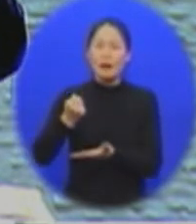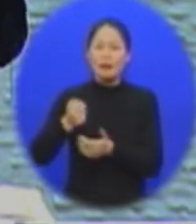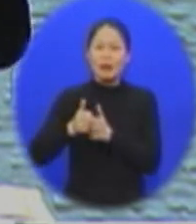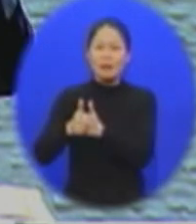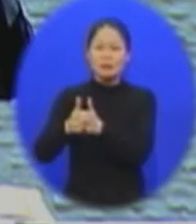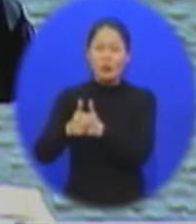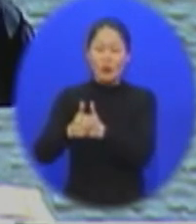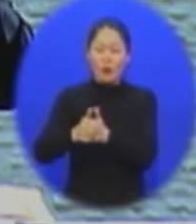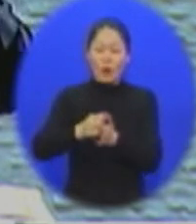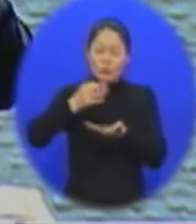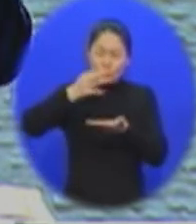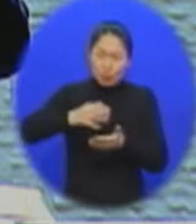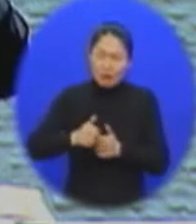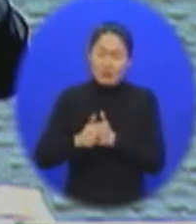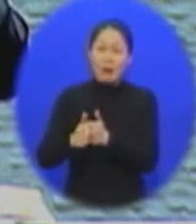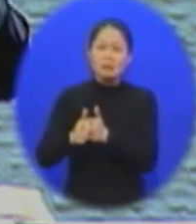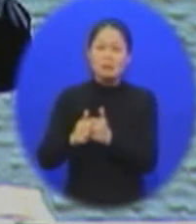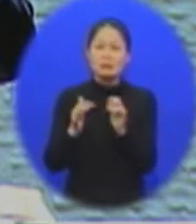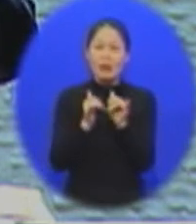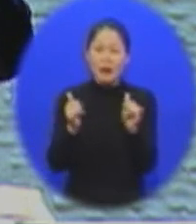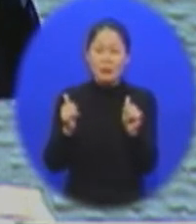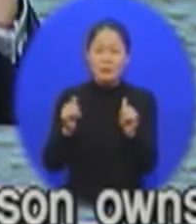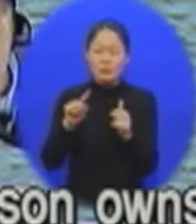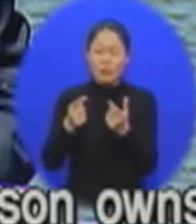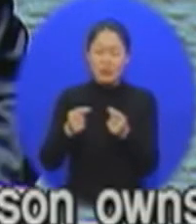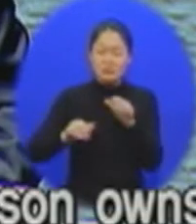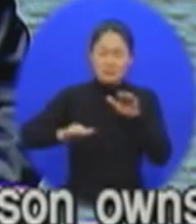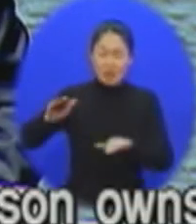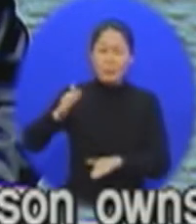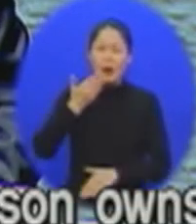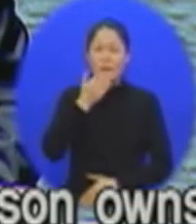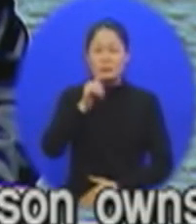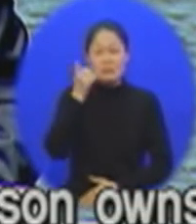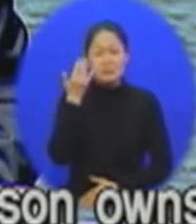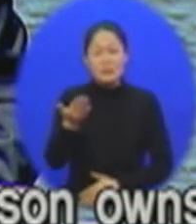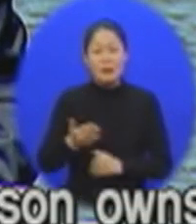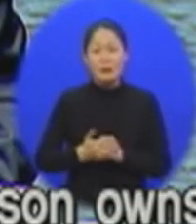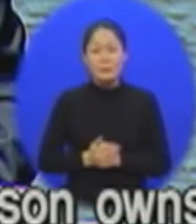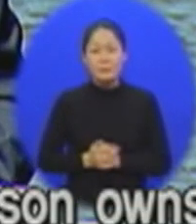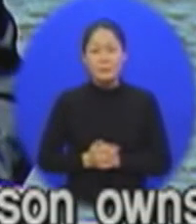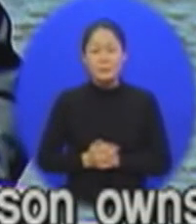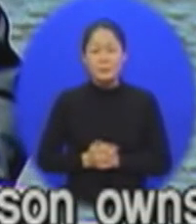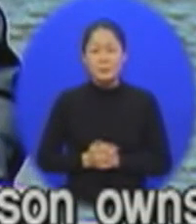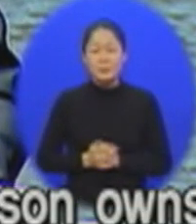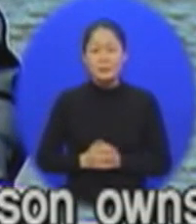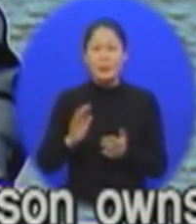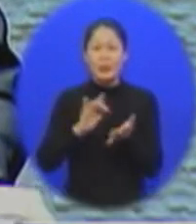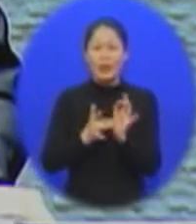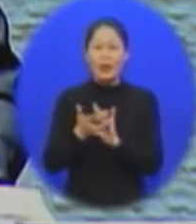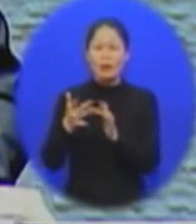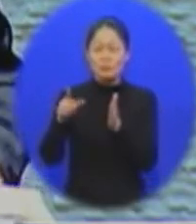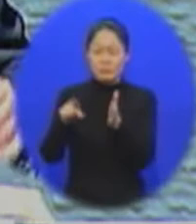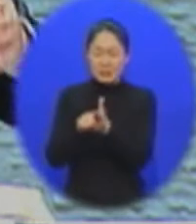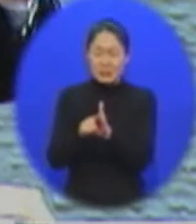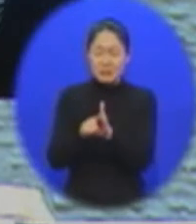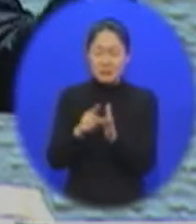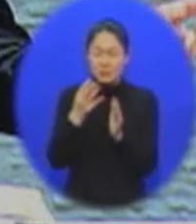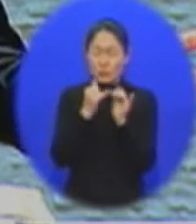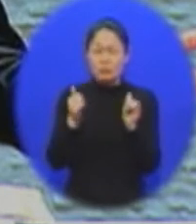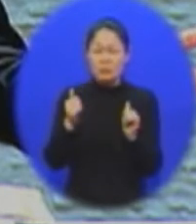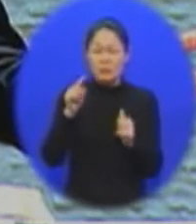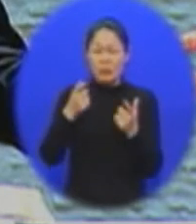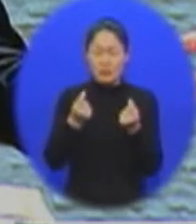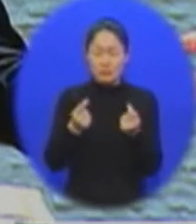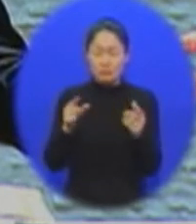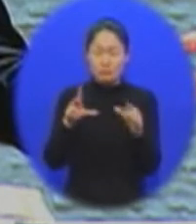소유의 따라서 어떻게 사람을 그렇게 차별 할 수가 있는 거죠 예수 믿는 성도들은 이 문제다 1